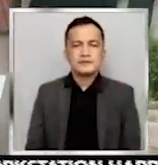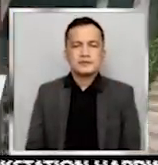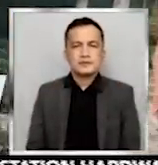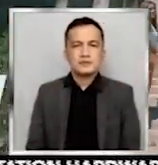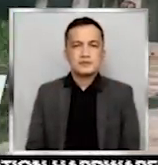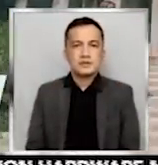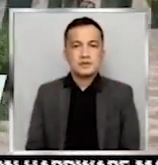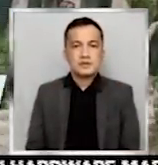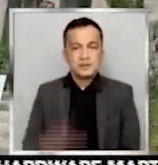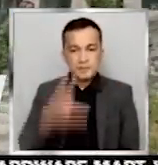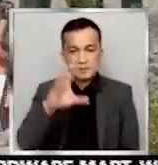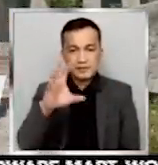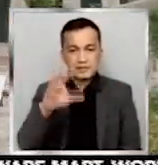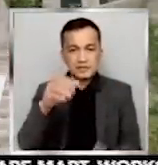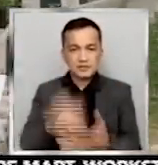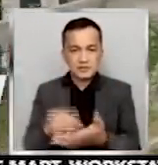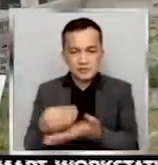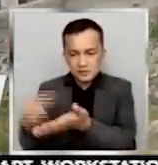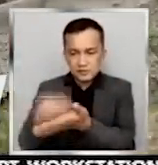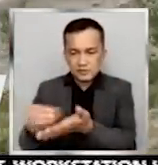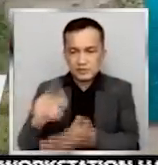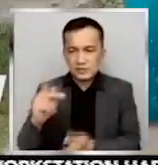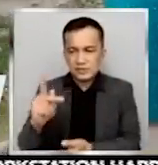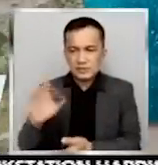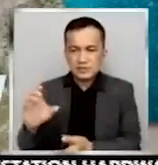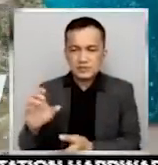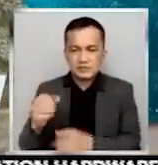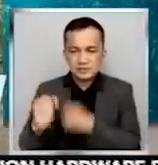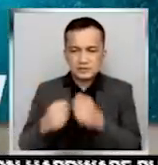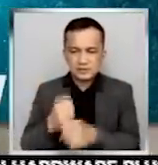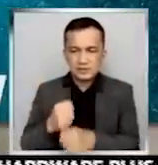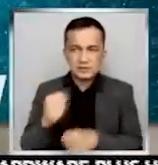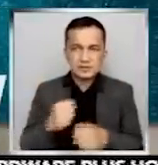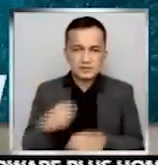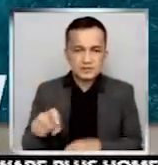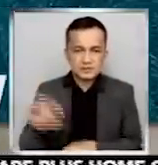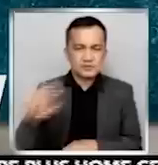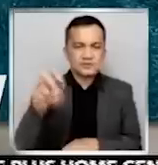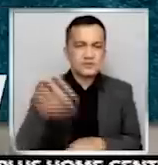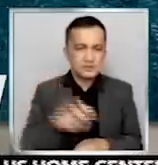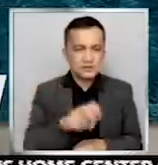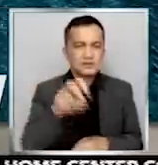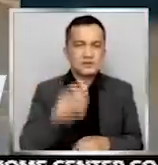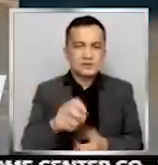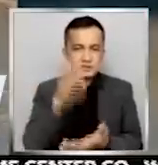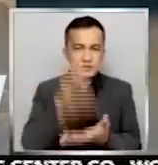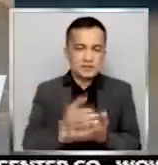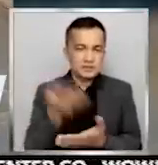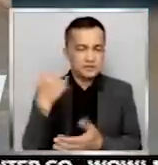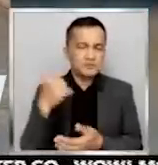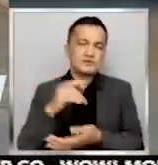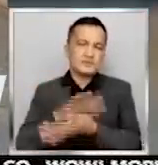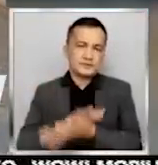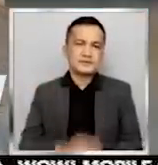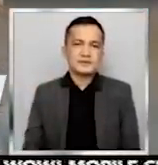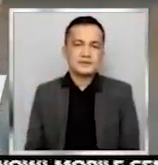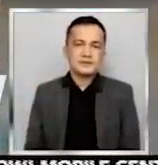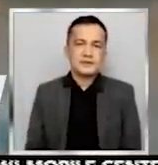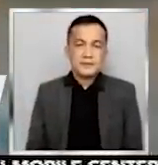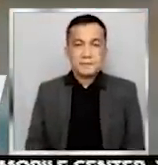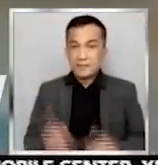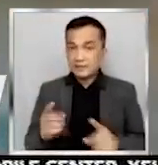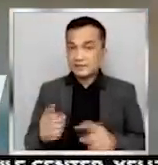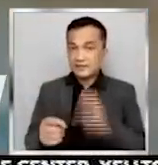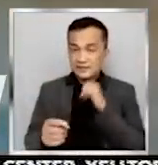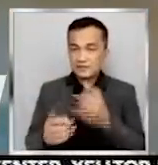ang nagastos ni Casey sa ilang taong pagbiyahe na naputo lang noong panahon ng COVID-19 pandemic. Pero hindi raw naging madali